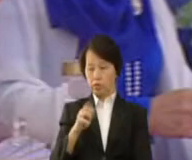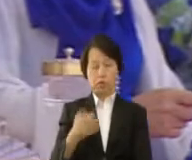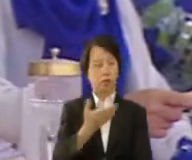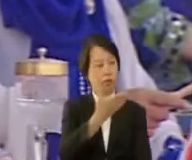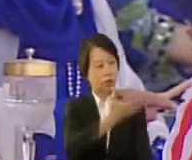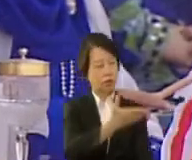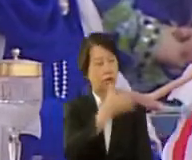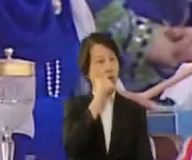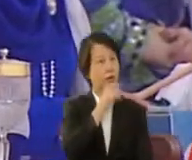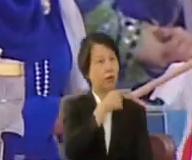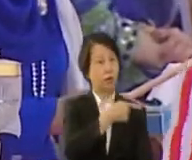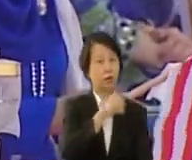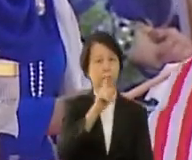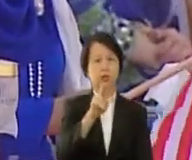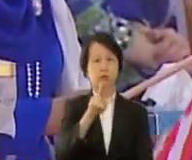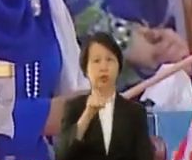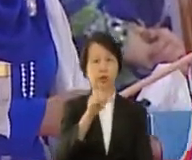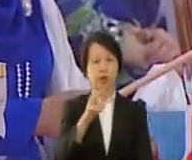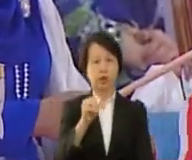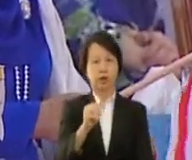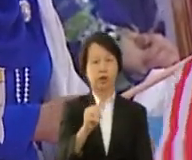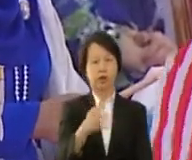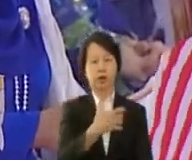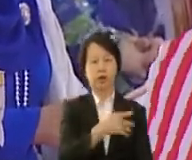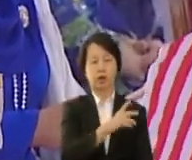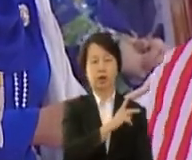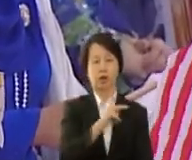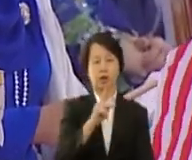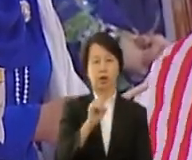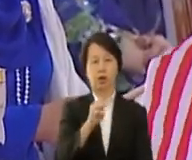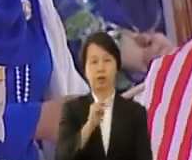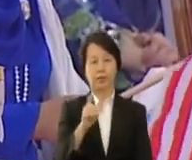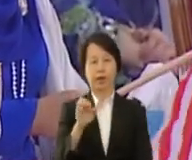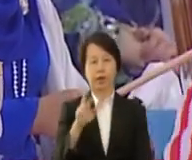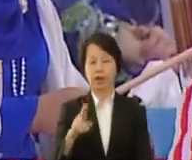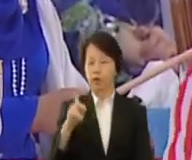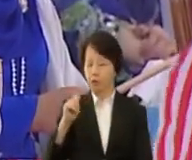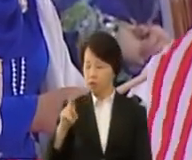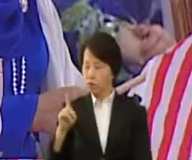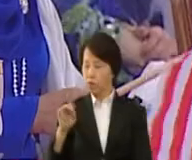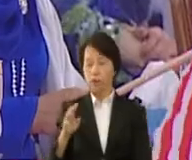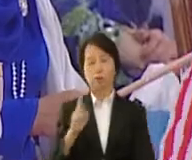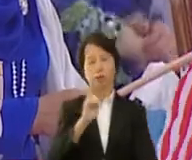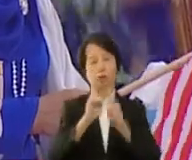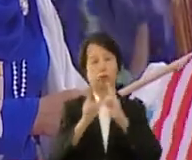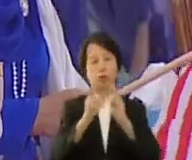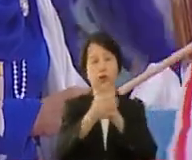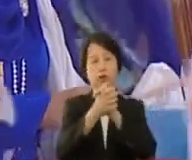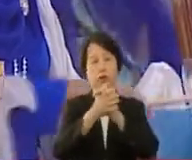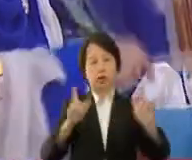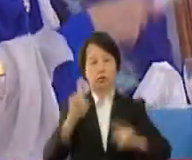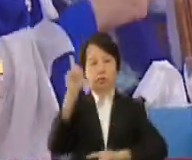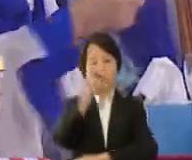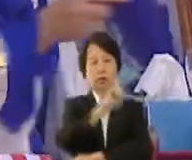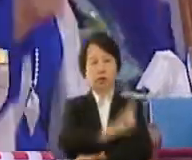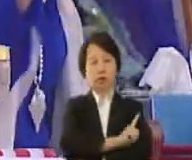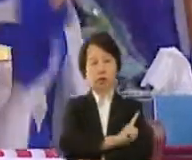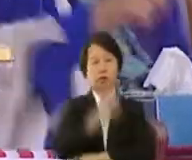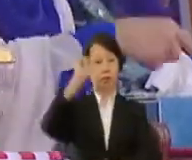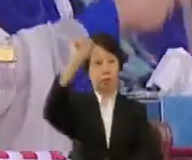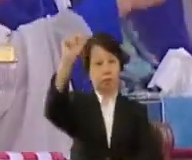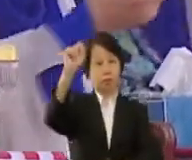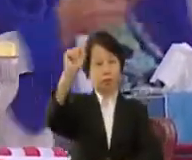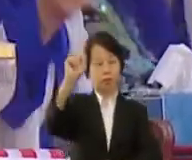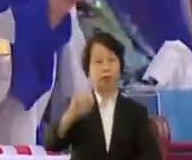Lieutenant Nushahira TUDM selaku komentator TUDM mengucapkan selamat Hari